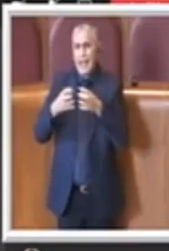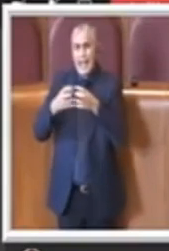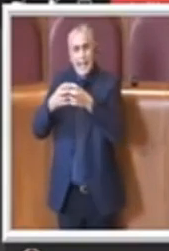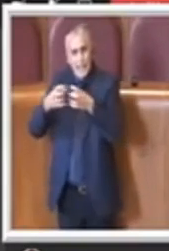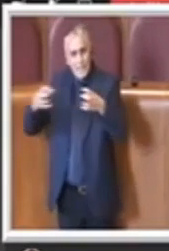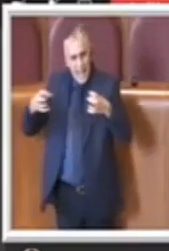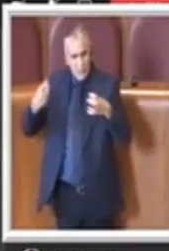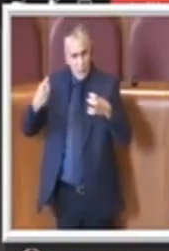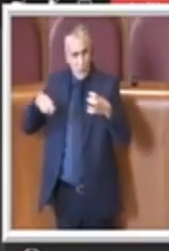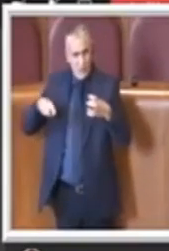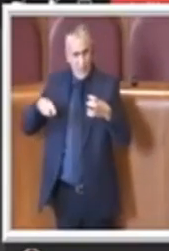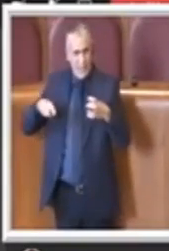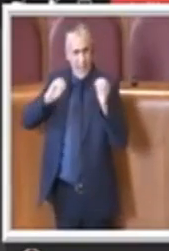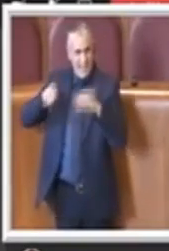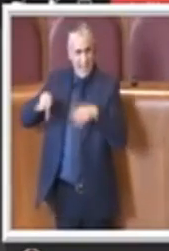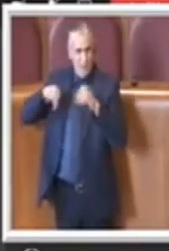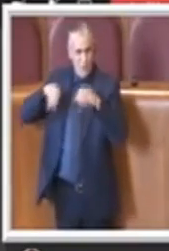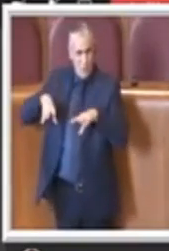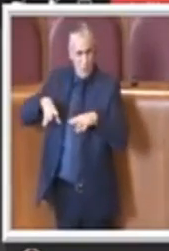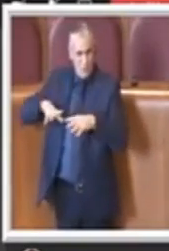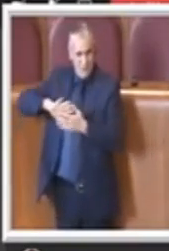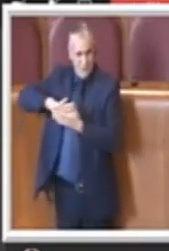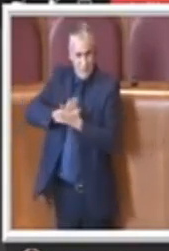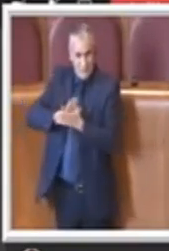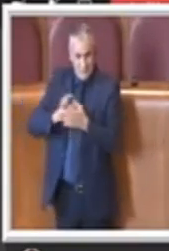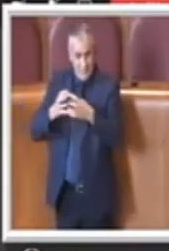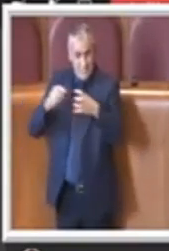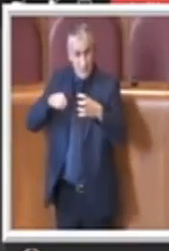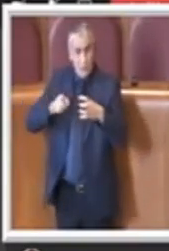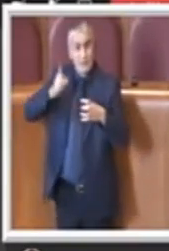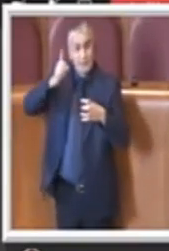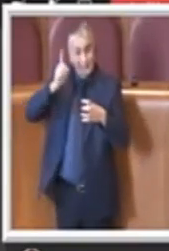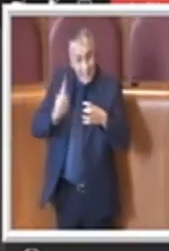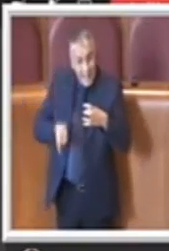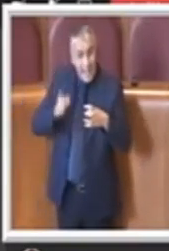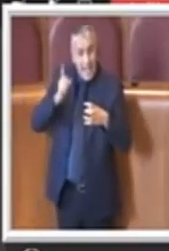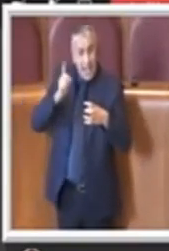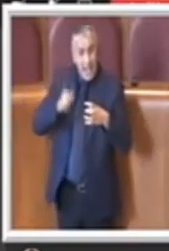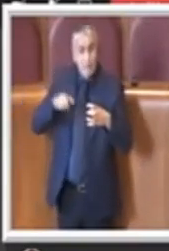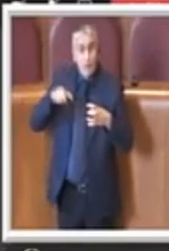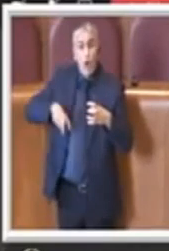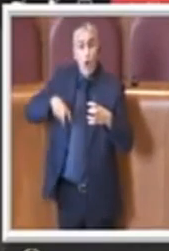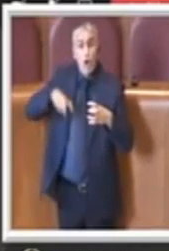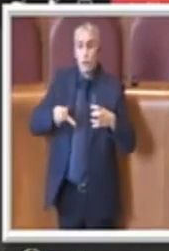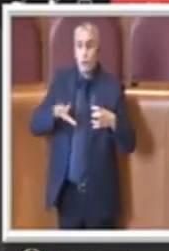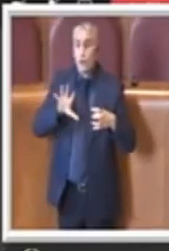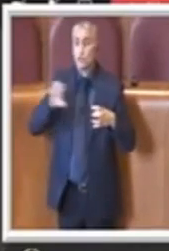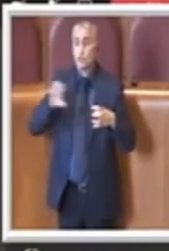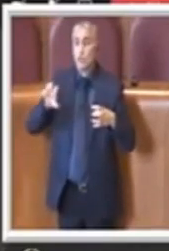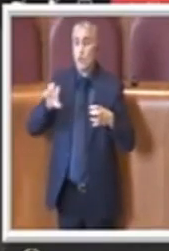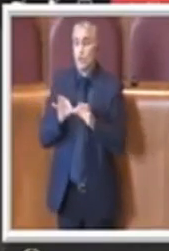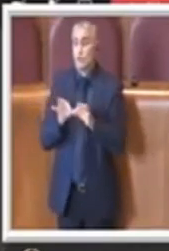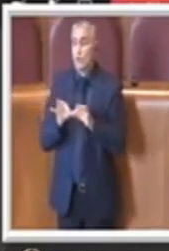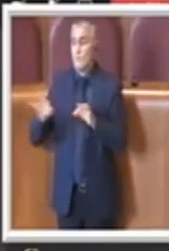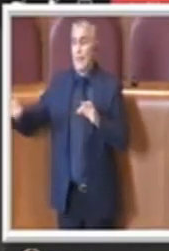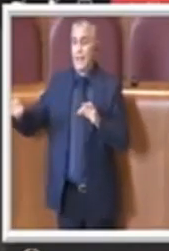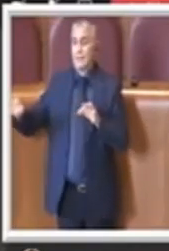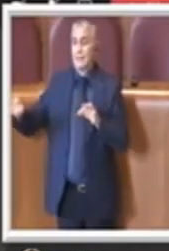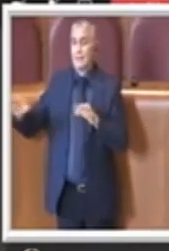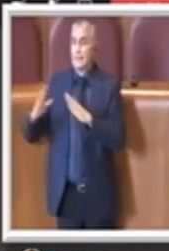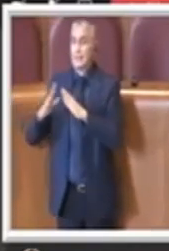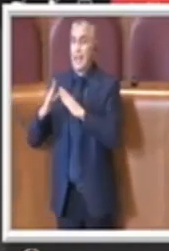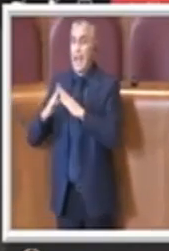di rifiuti deve essere collocato a 500 metri dalle case sparse